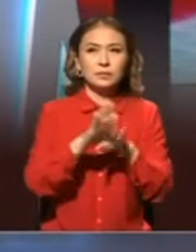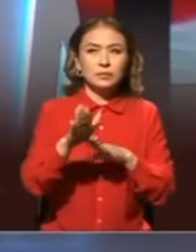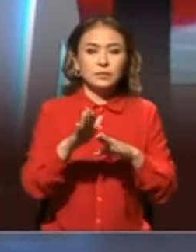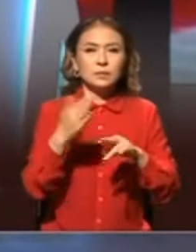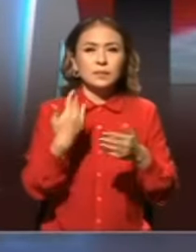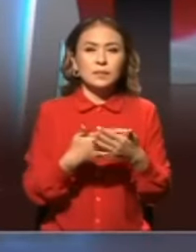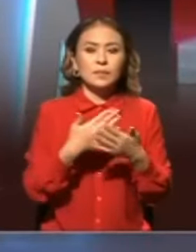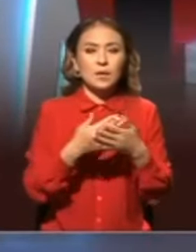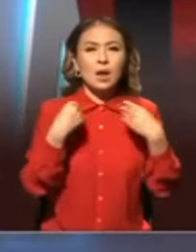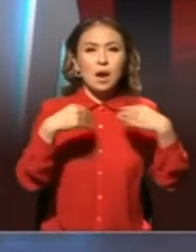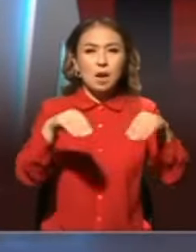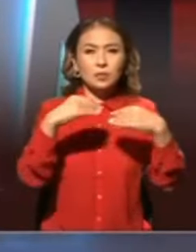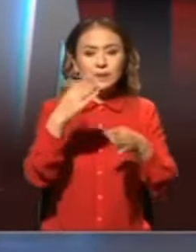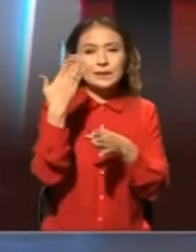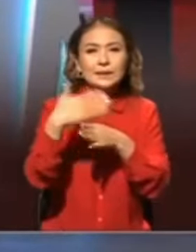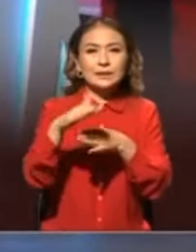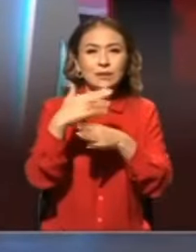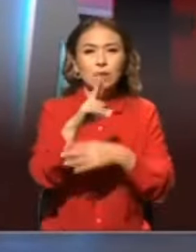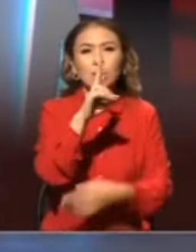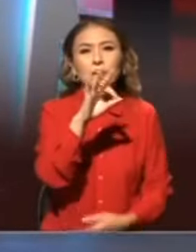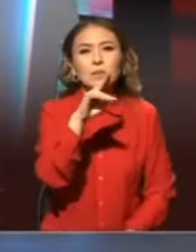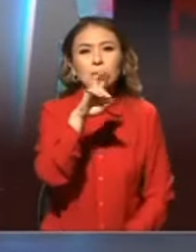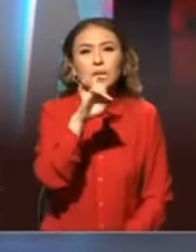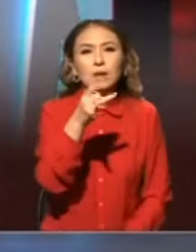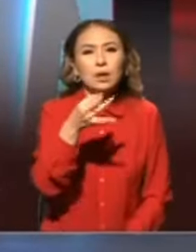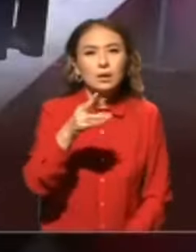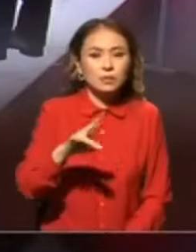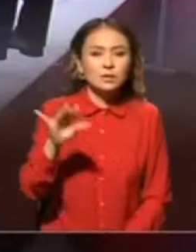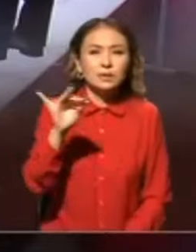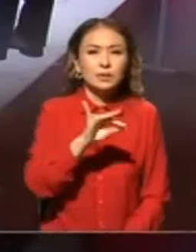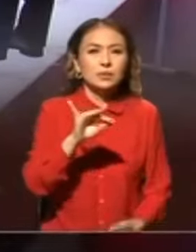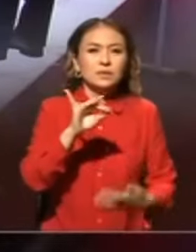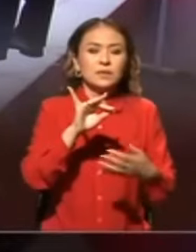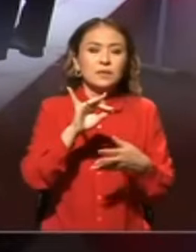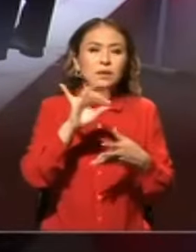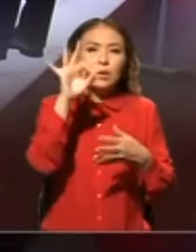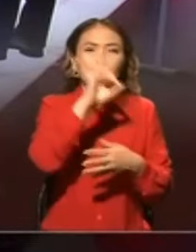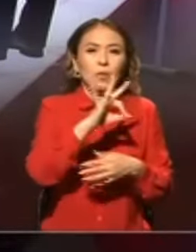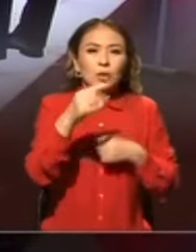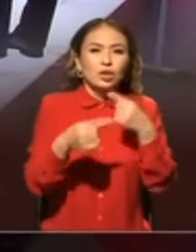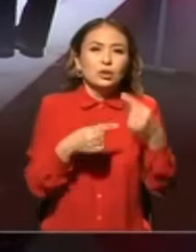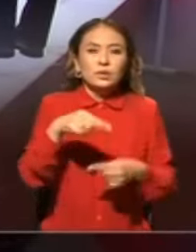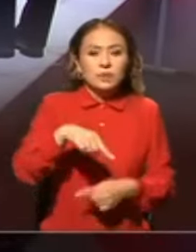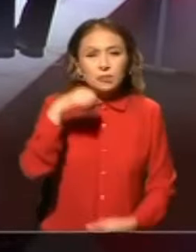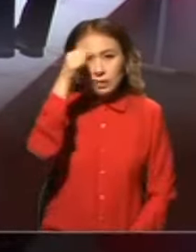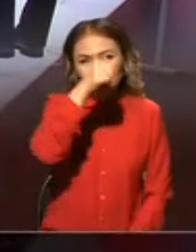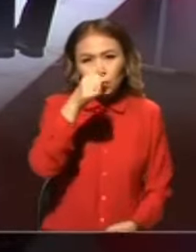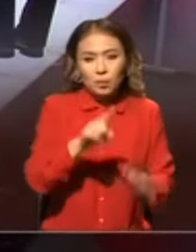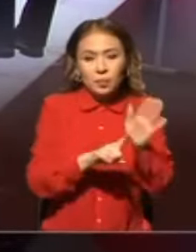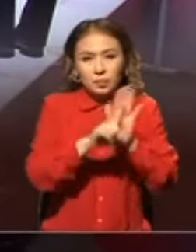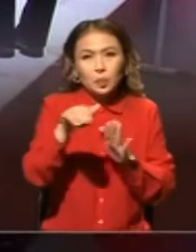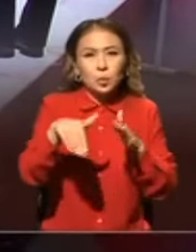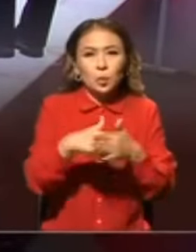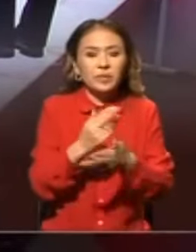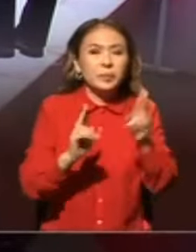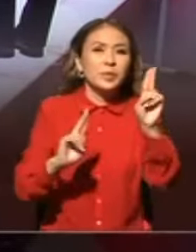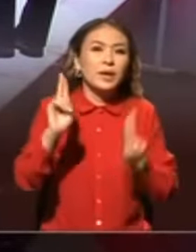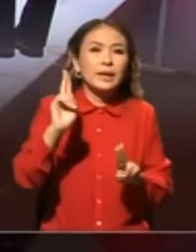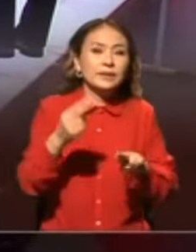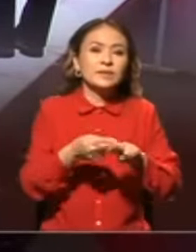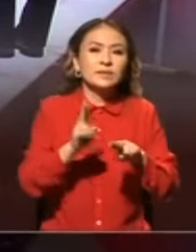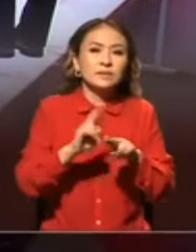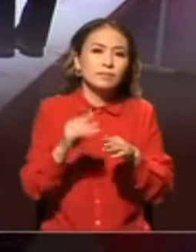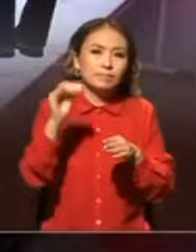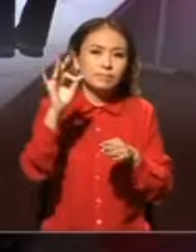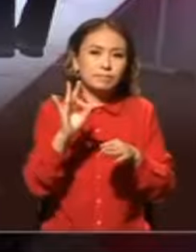мынау аграрлық несие корпорациялар, сосын мынау әлеуметтік кәсіпкерлік корпорациялар арқылы биылдан бастап ол жаңа механизм. Яғни ол